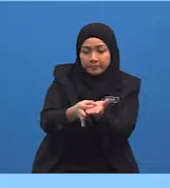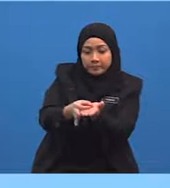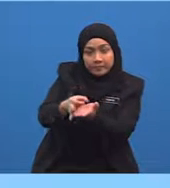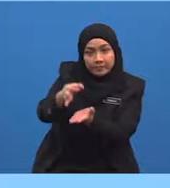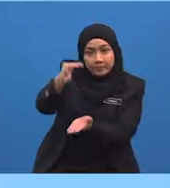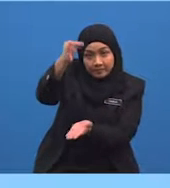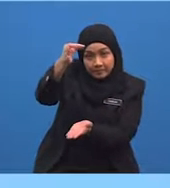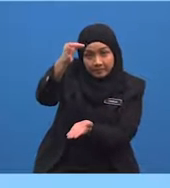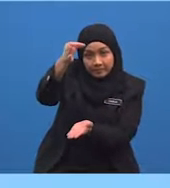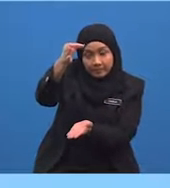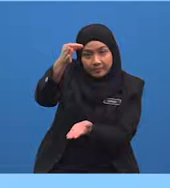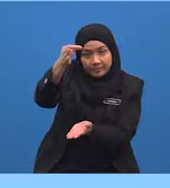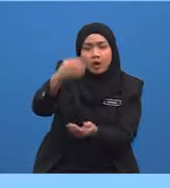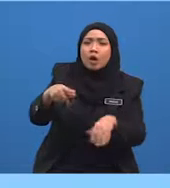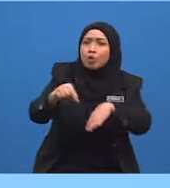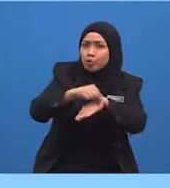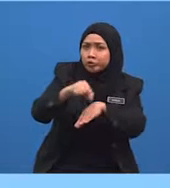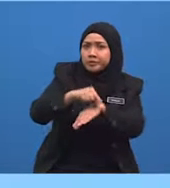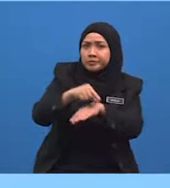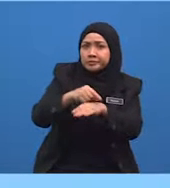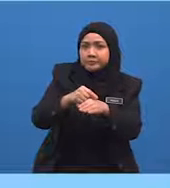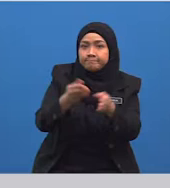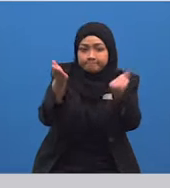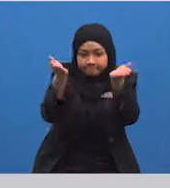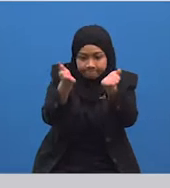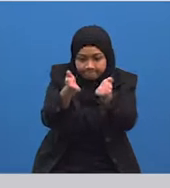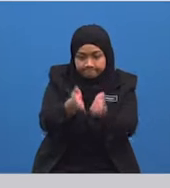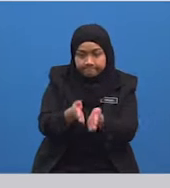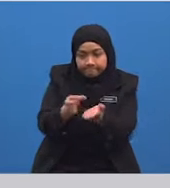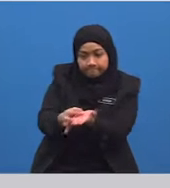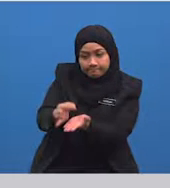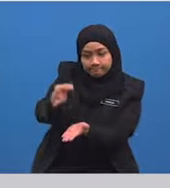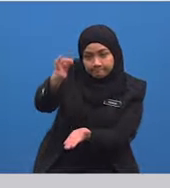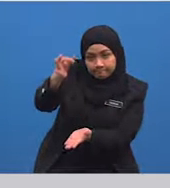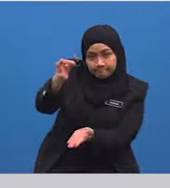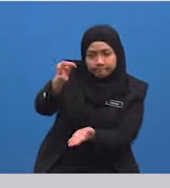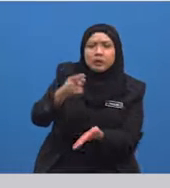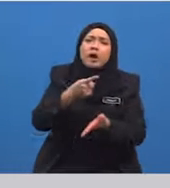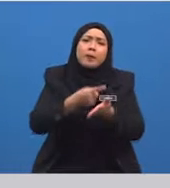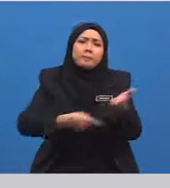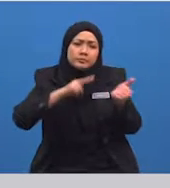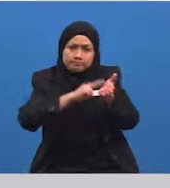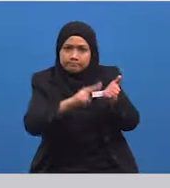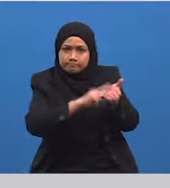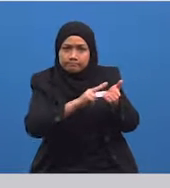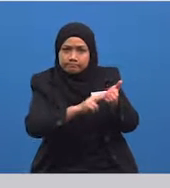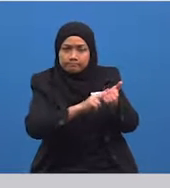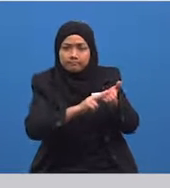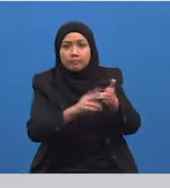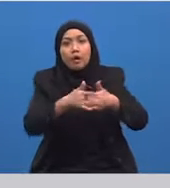dengan menggunakan corong turas. Apakah bacaan awal bagi buret?